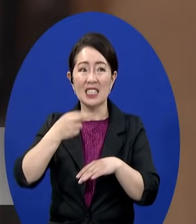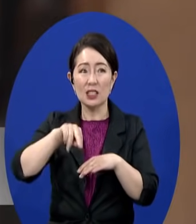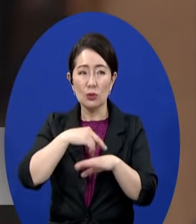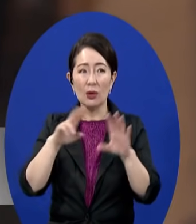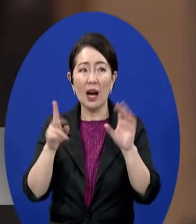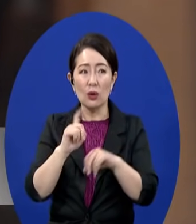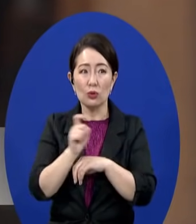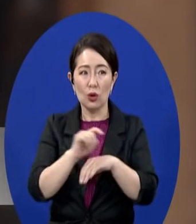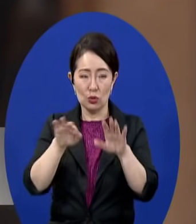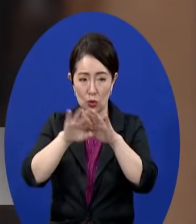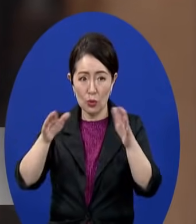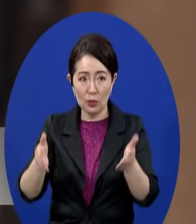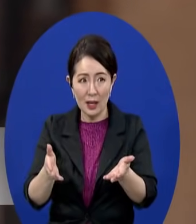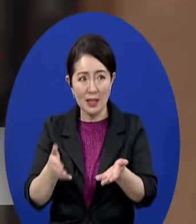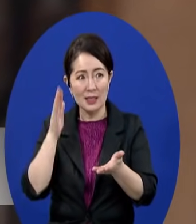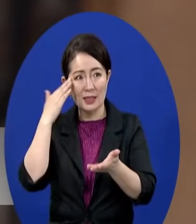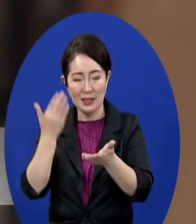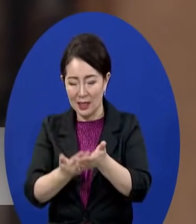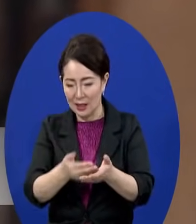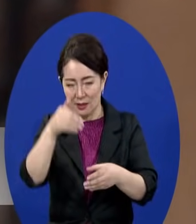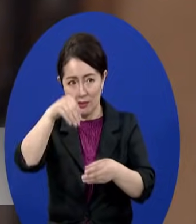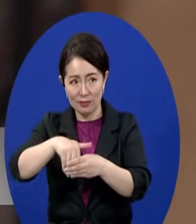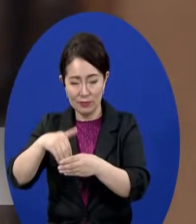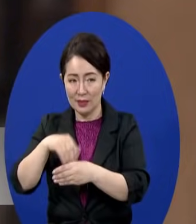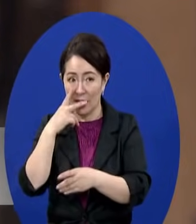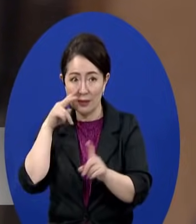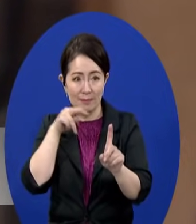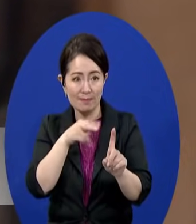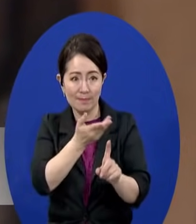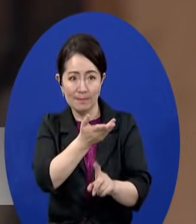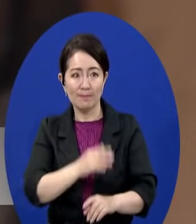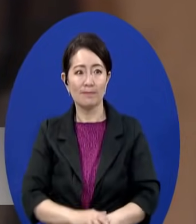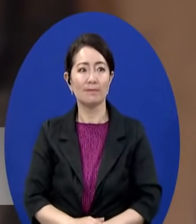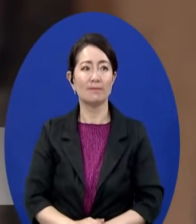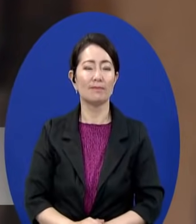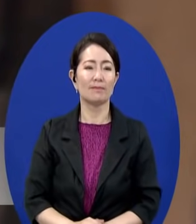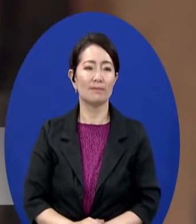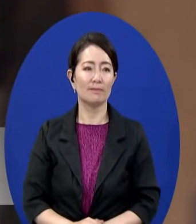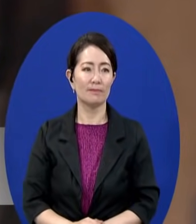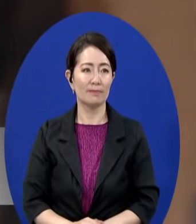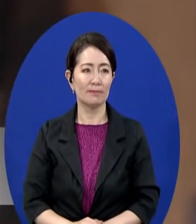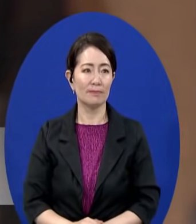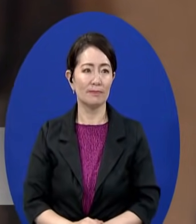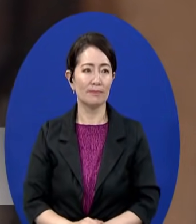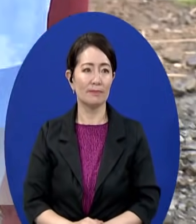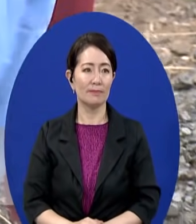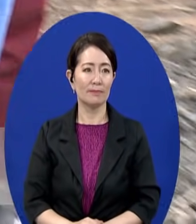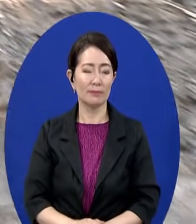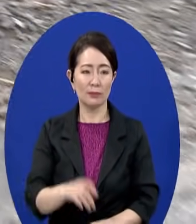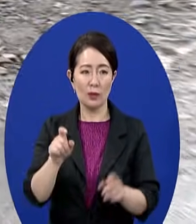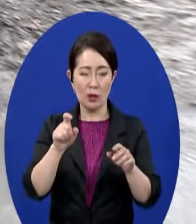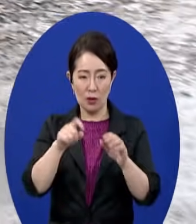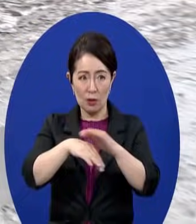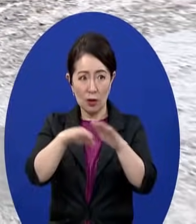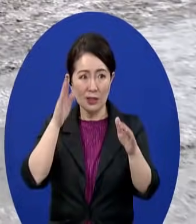хороонд зөөврийн хайрцагаар санал авч байгаа үйл явцыг одоо та бүхэн харж байна. Тус хороонд санал